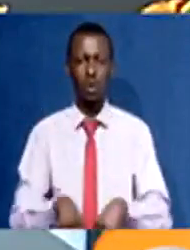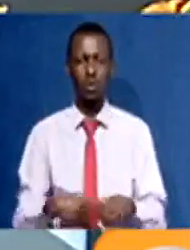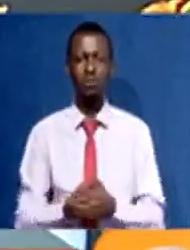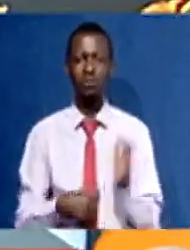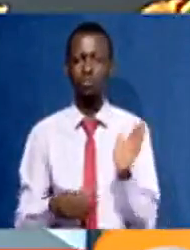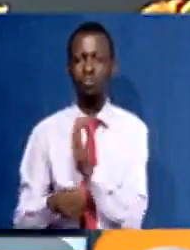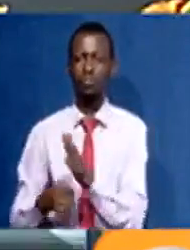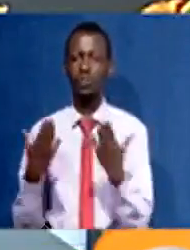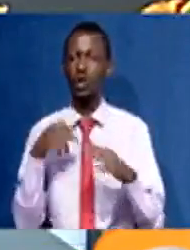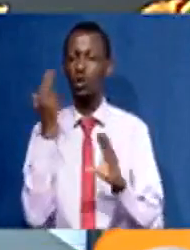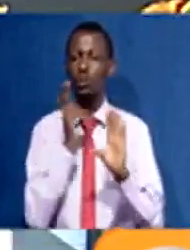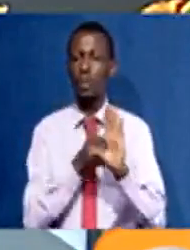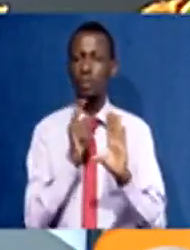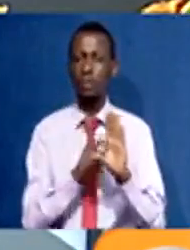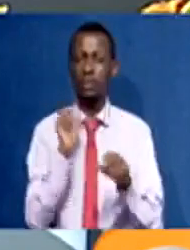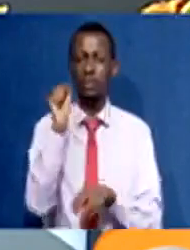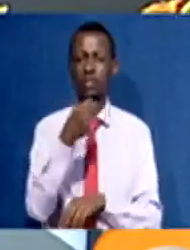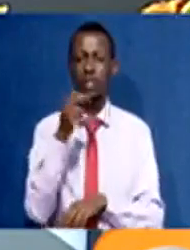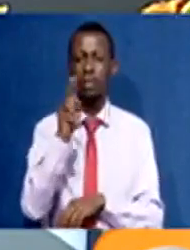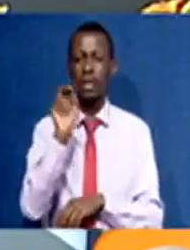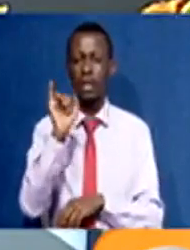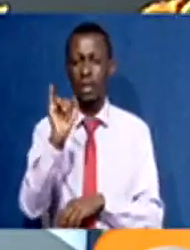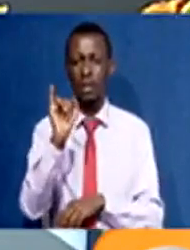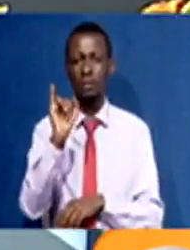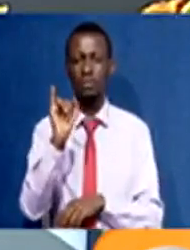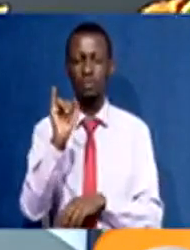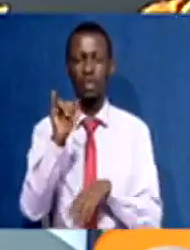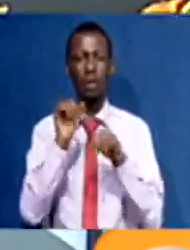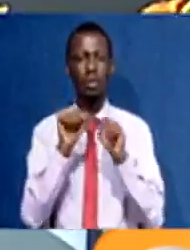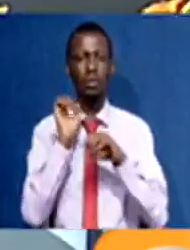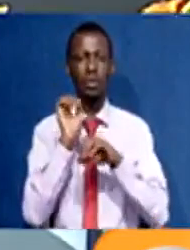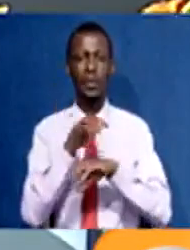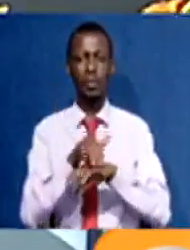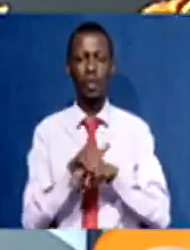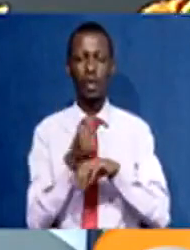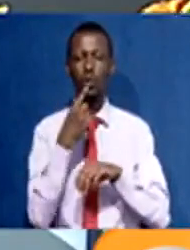25 participants of the Shabiki Supa Jackpot draw have won